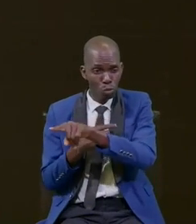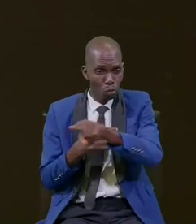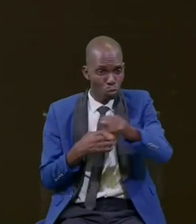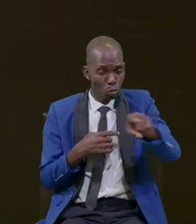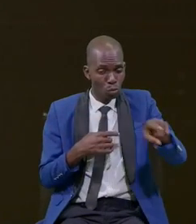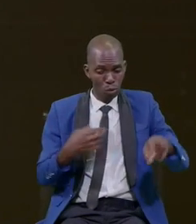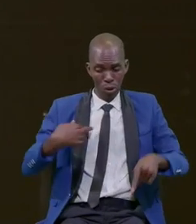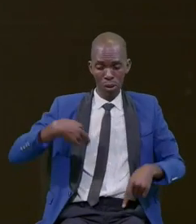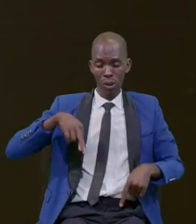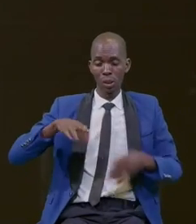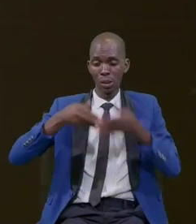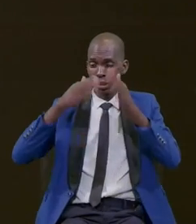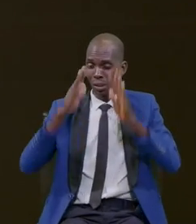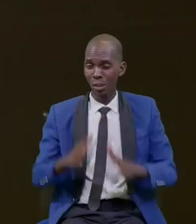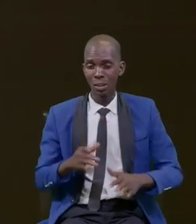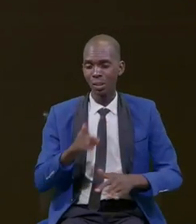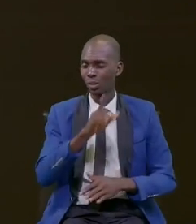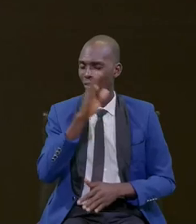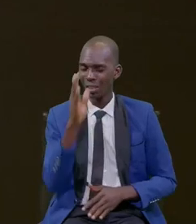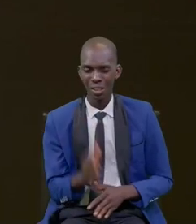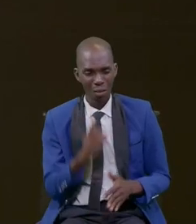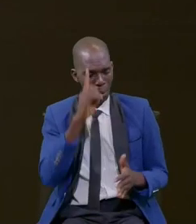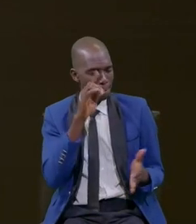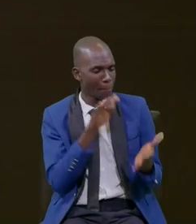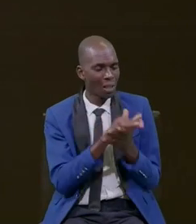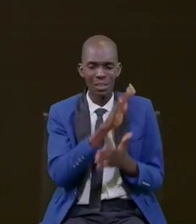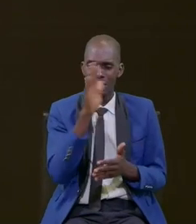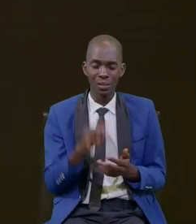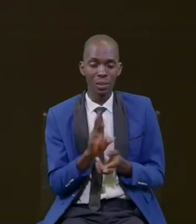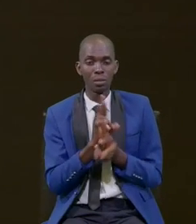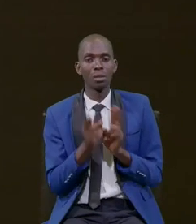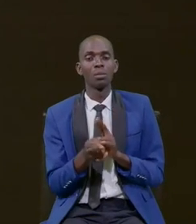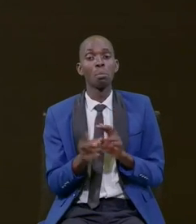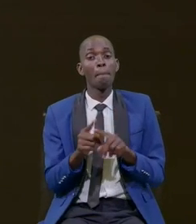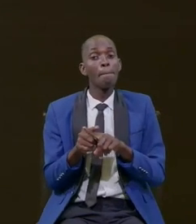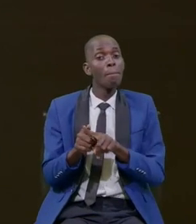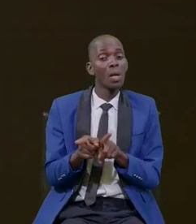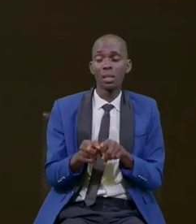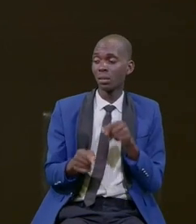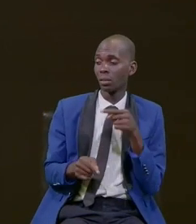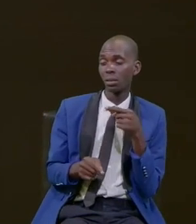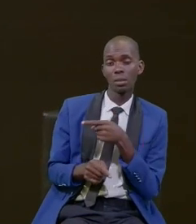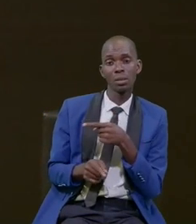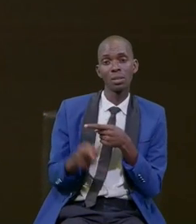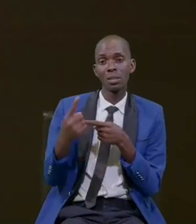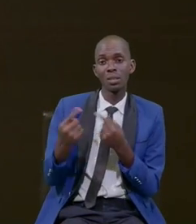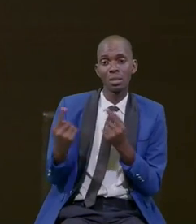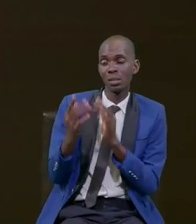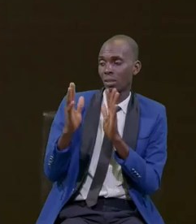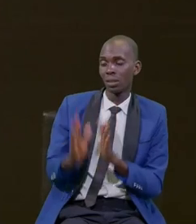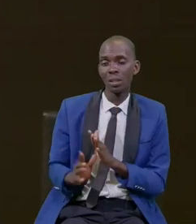religieux, vous n'avez pas cru, vous ne vous êtes pas repentis. Mais les publicains et